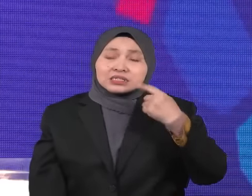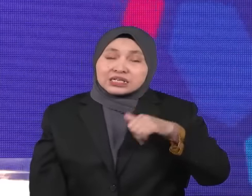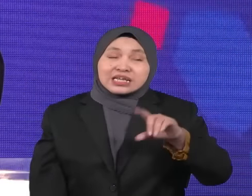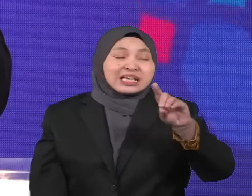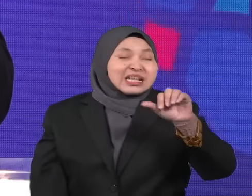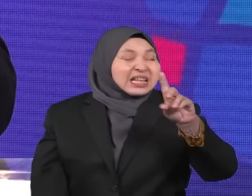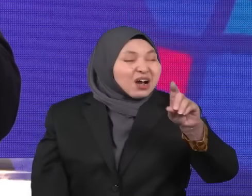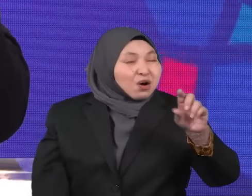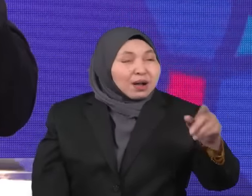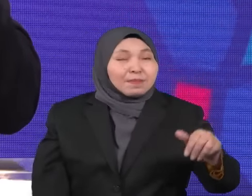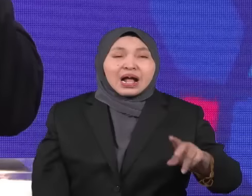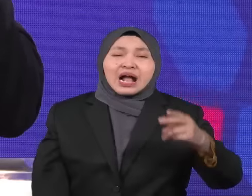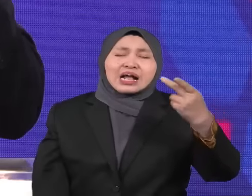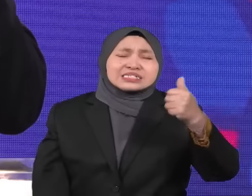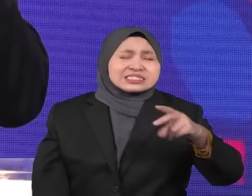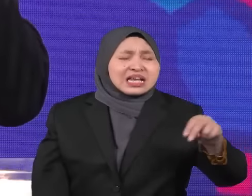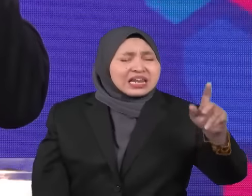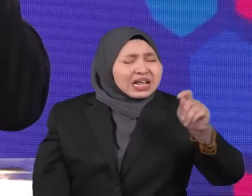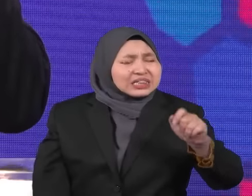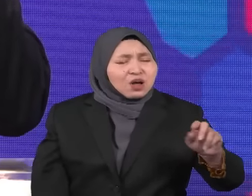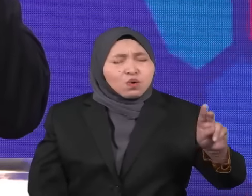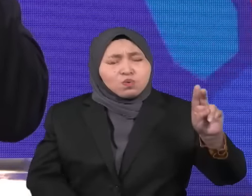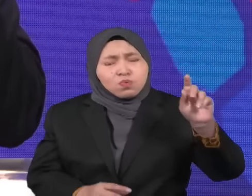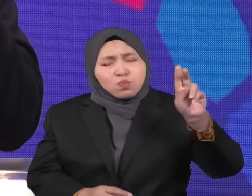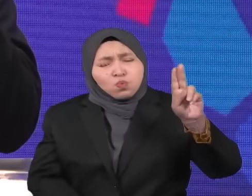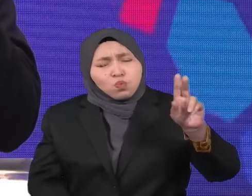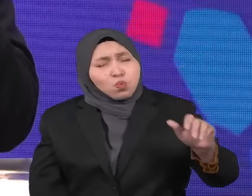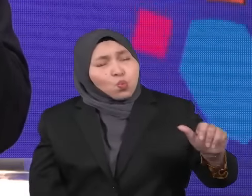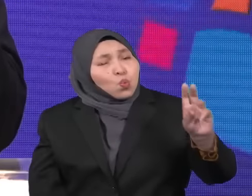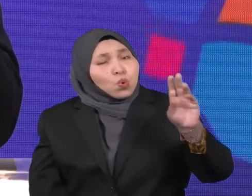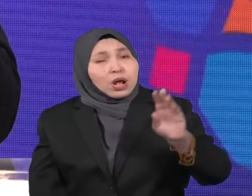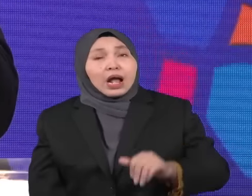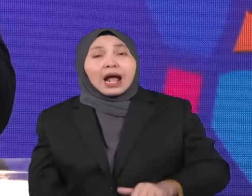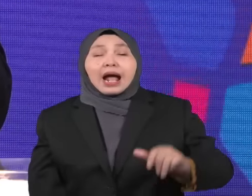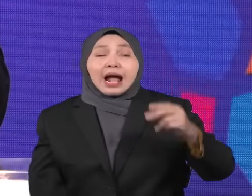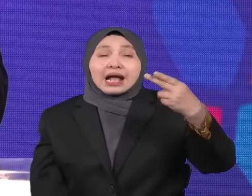ghunnah juga. Hasanatan wa fil, cuba.